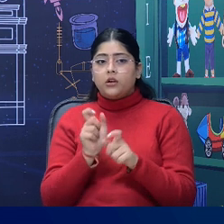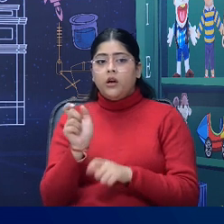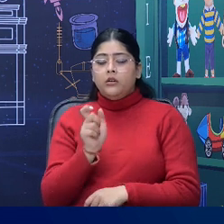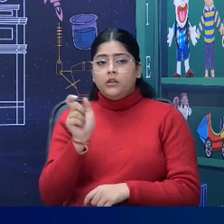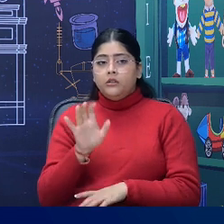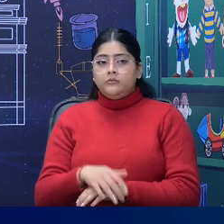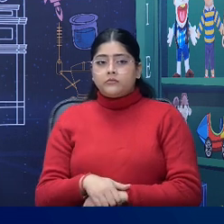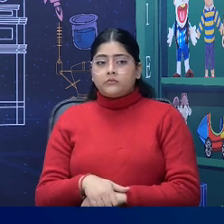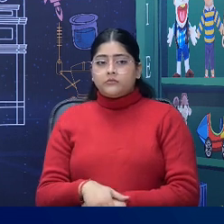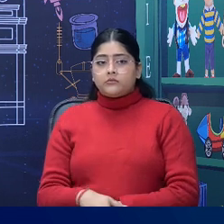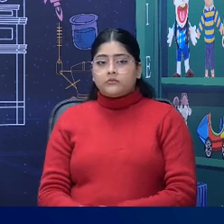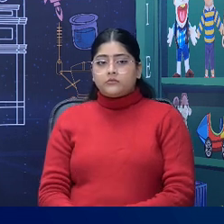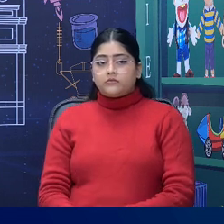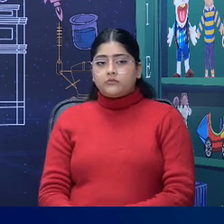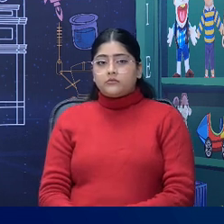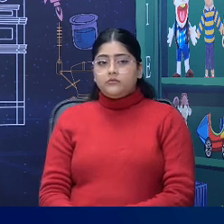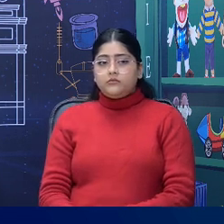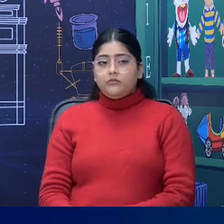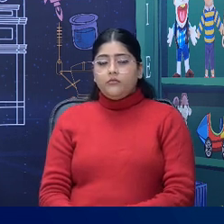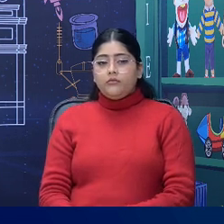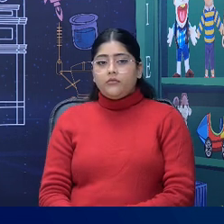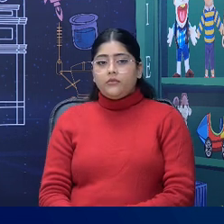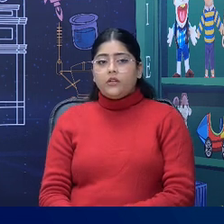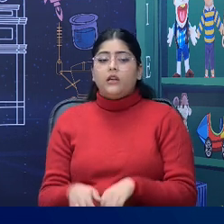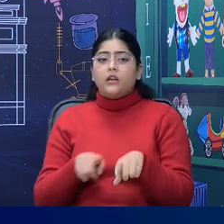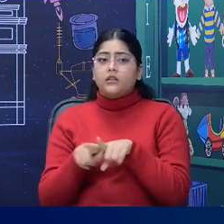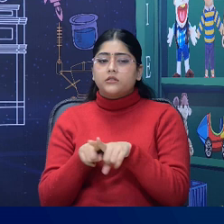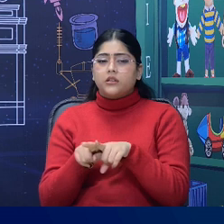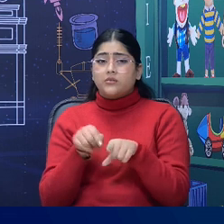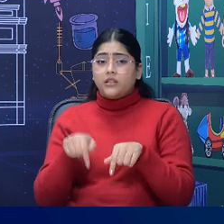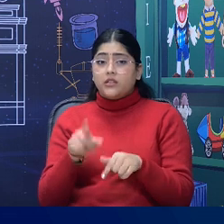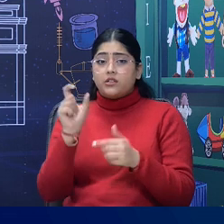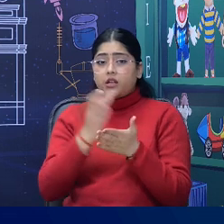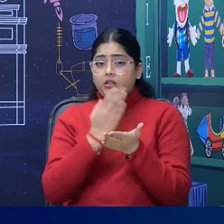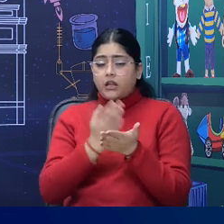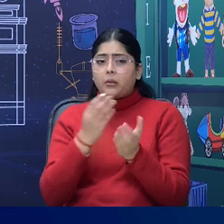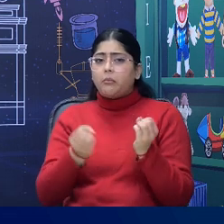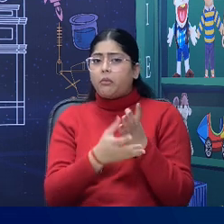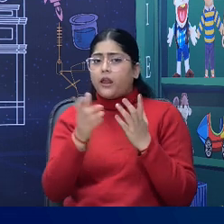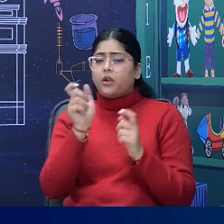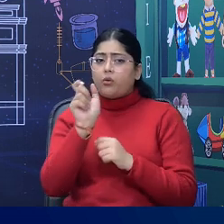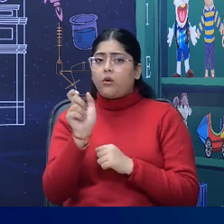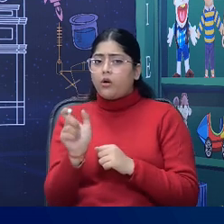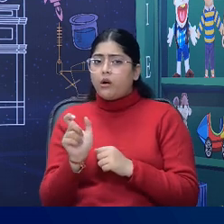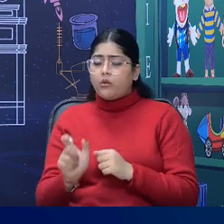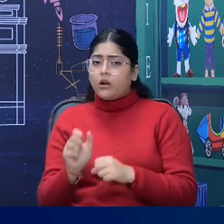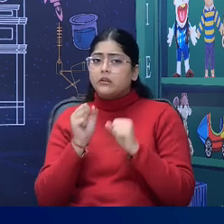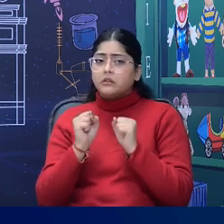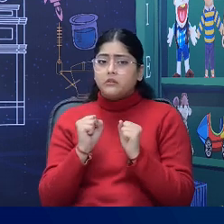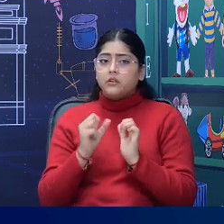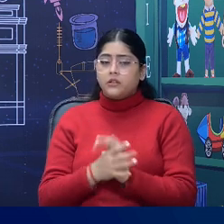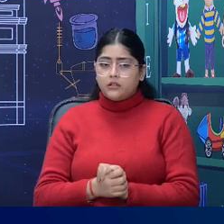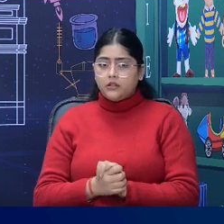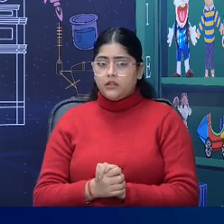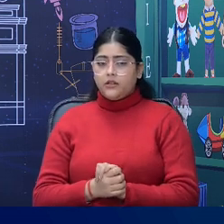खैर हिंदी का ही शब्द है लेकिन बहुत अच्छा शब्द है जी सर क्योंकि इस चैप्टर में बहुत से ऐसे वर्ड्स भी आए हैं जो टफ वर्ड्स भी रहे या फिर मैं कहूं कि